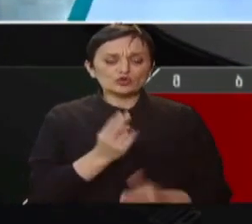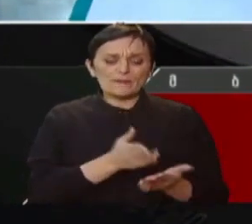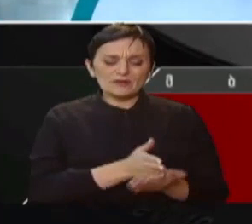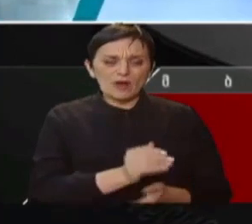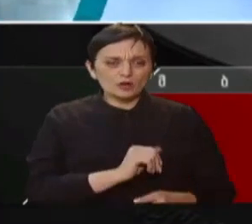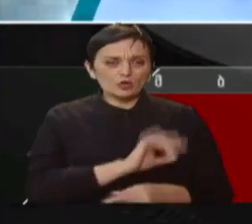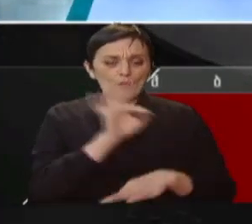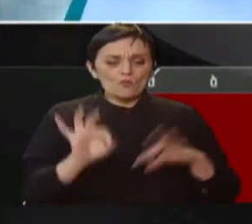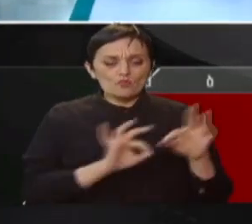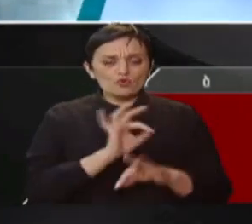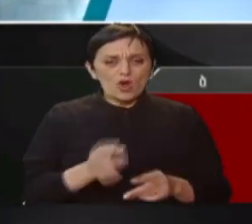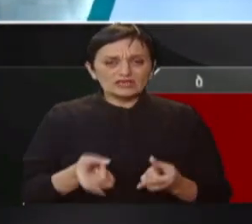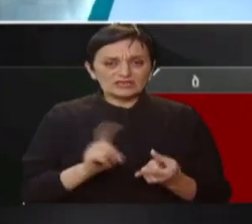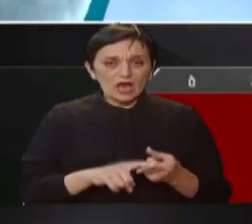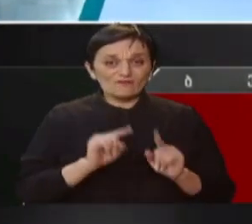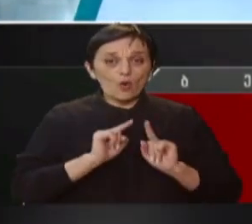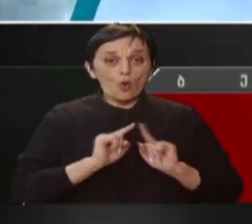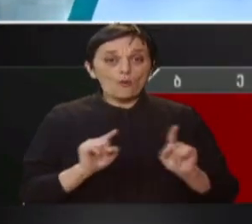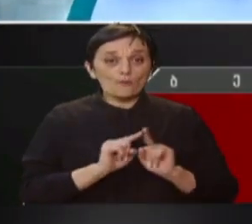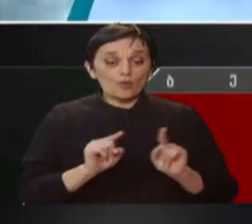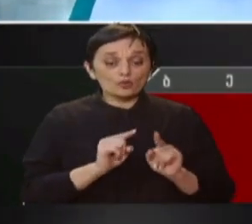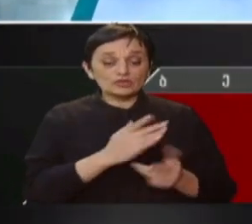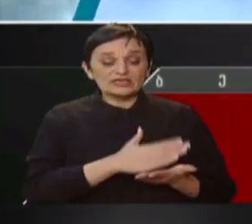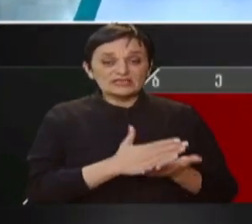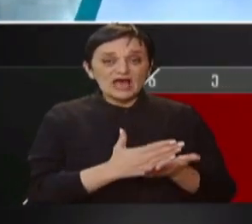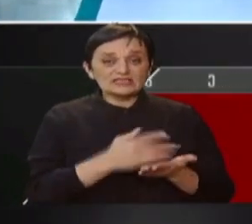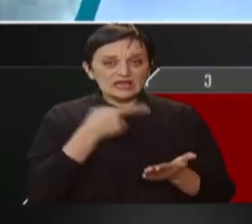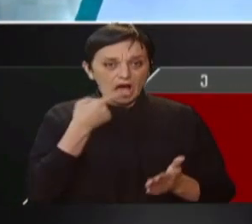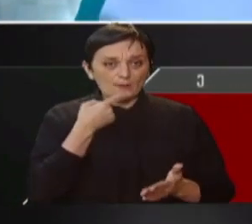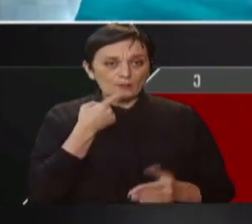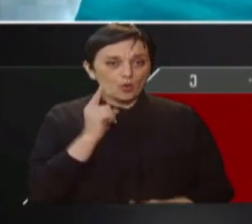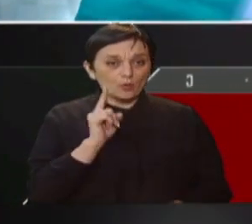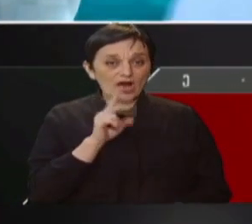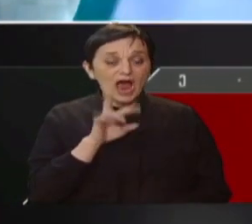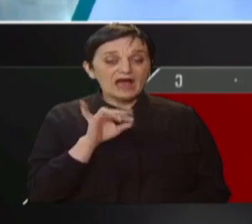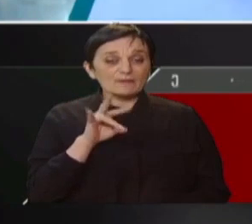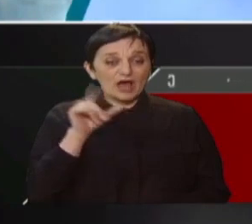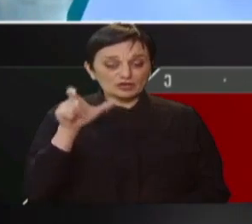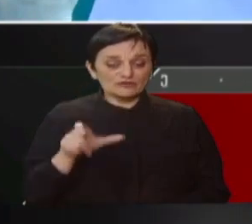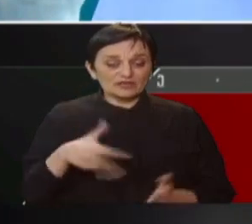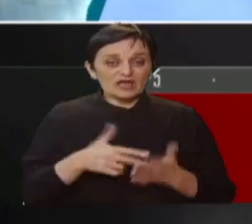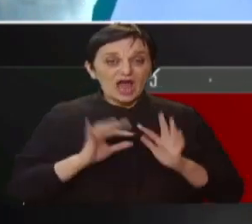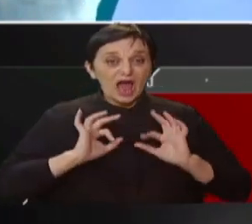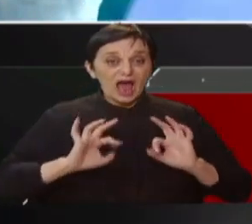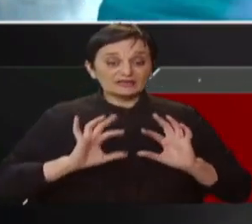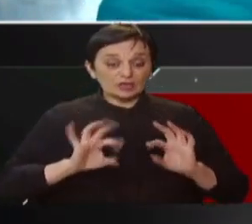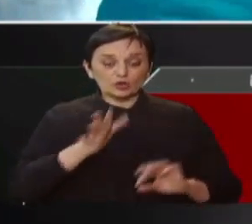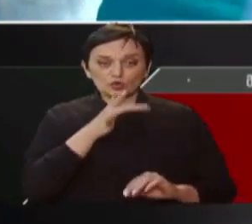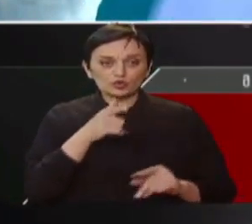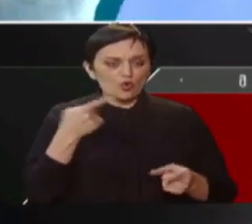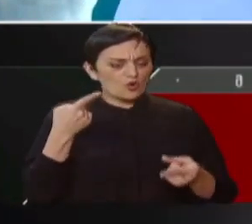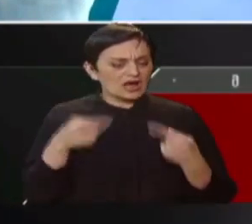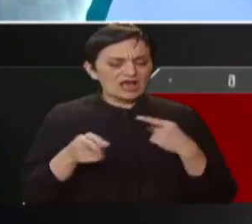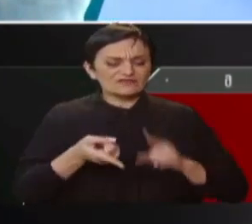მიმართულებით, პროექტებთან დაკავშირებით. ოპოზიციის ნაწილი ამბობს, რომ ირაკლი ღარიბაშვილმა ანგარიშის წარდგენისას